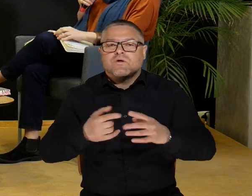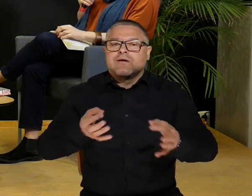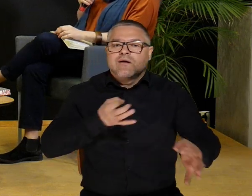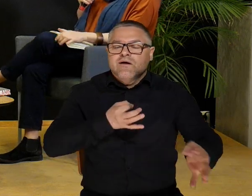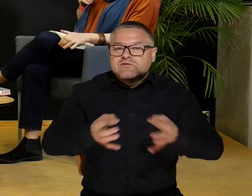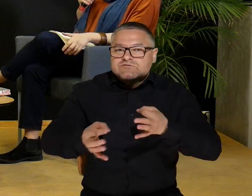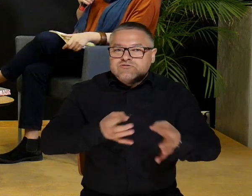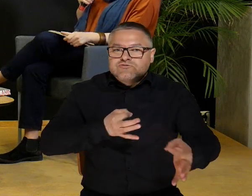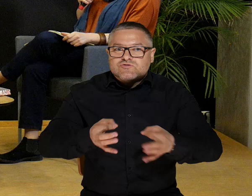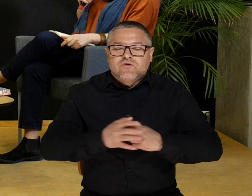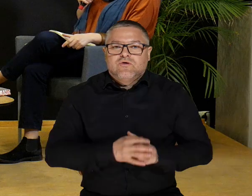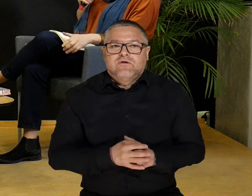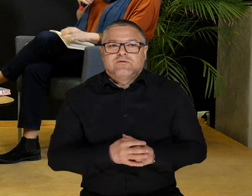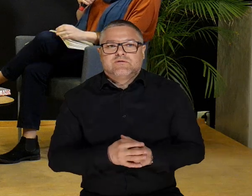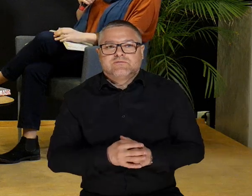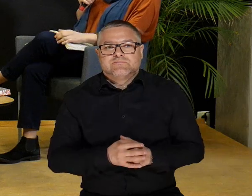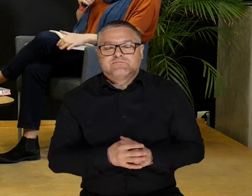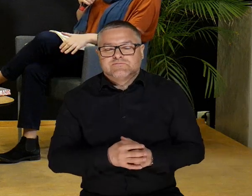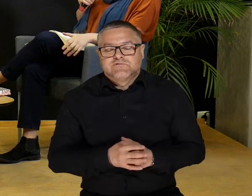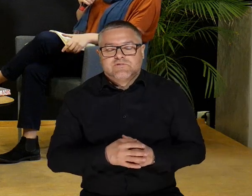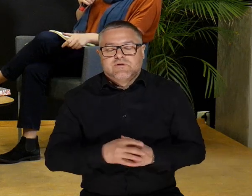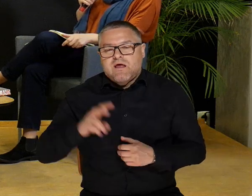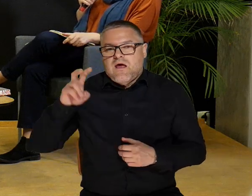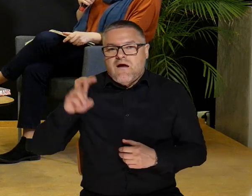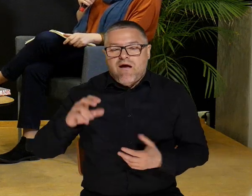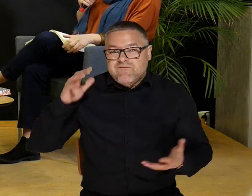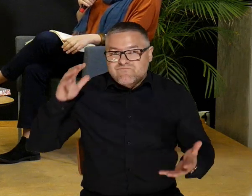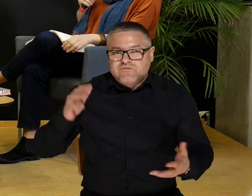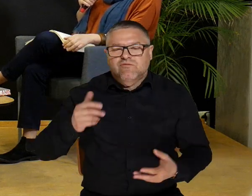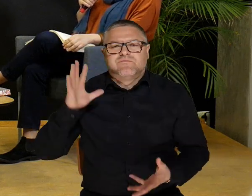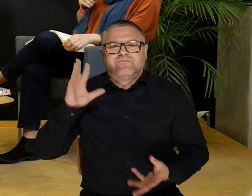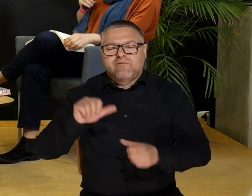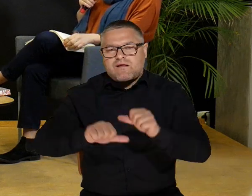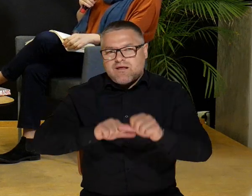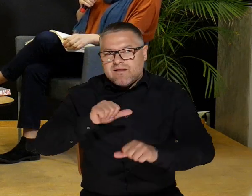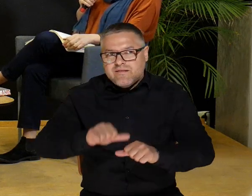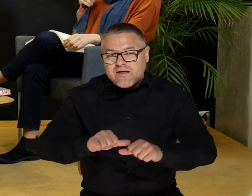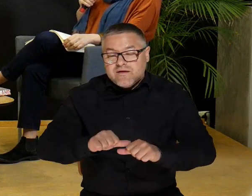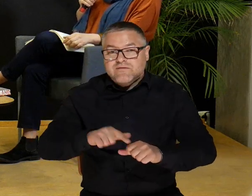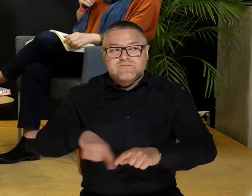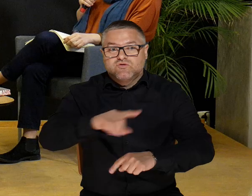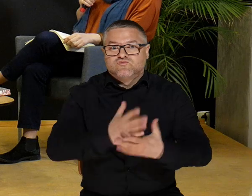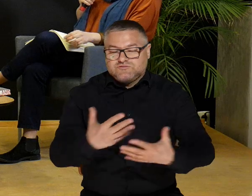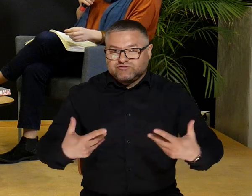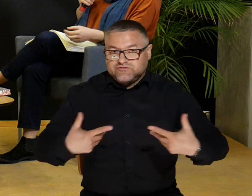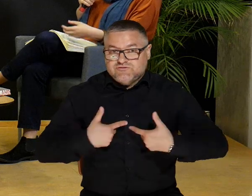historii znowu przez duże H, w której zaczynamy dzisiaj, czy od kilku lat